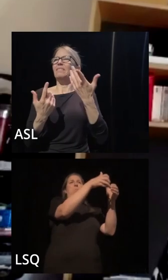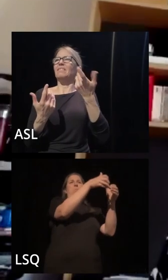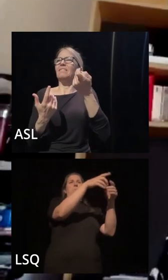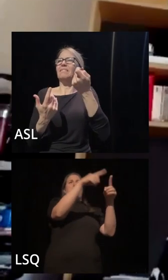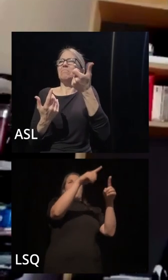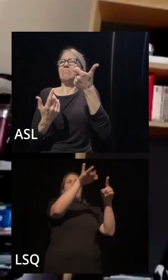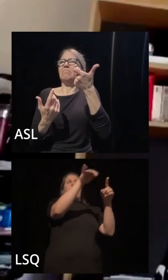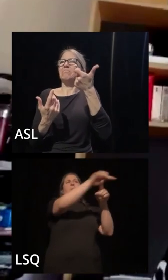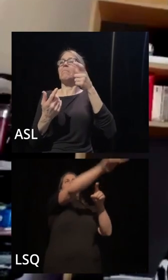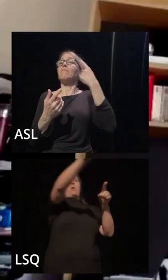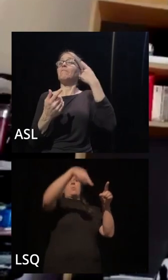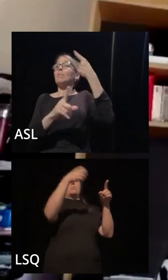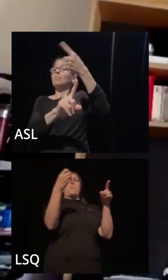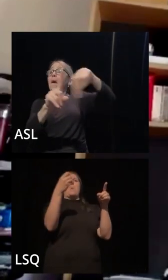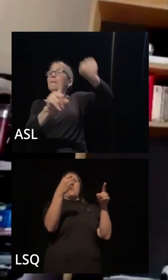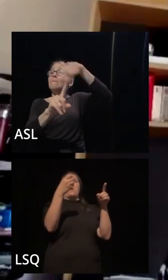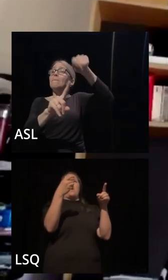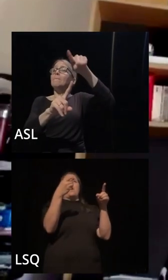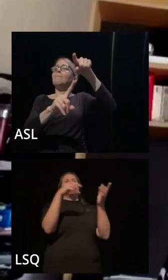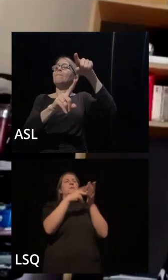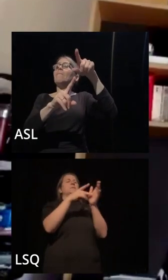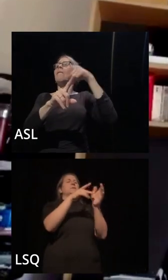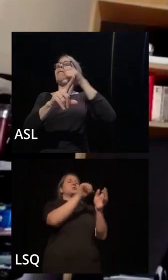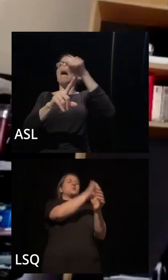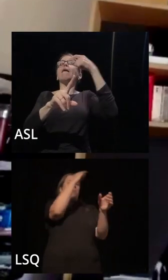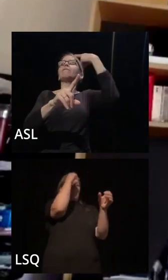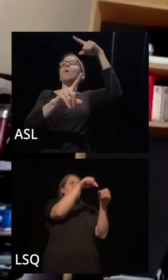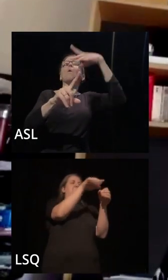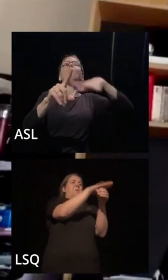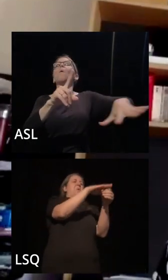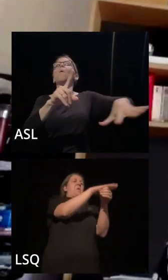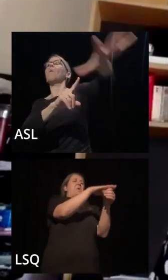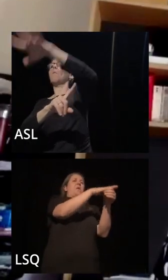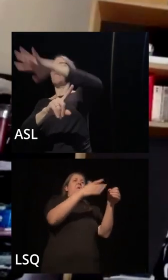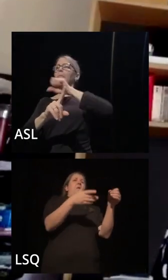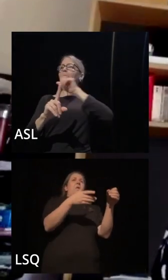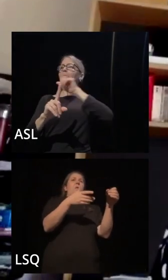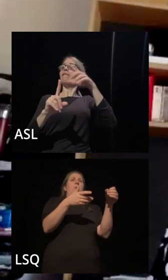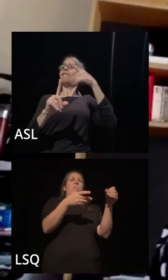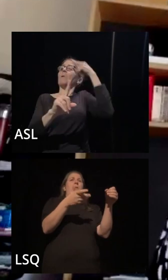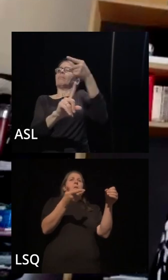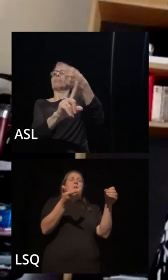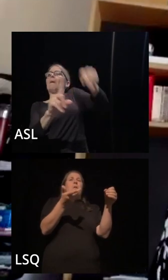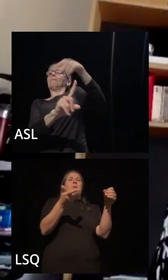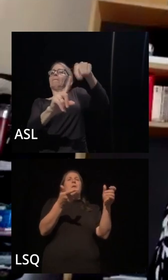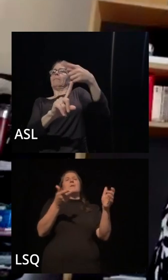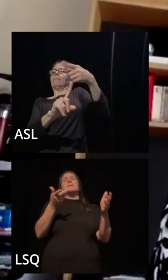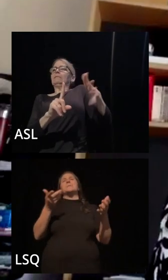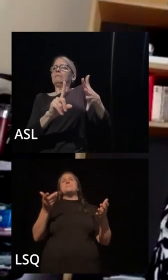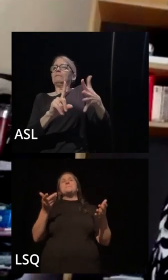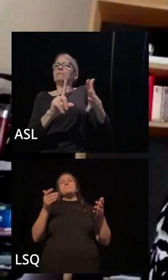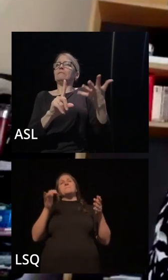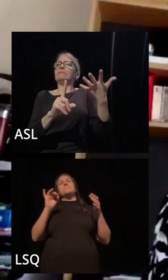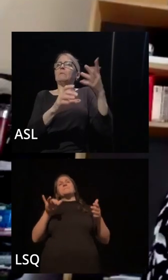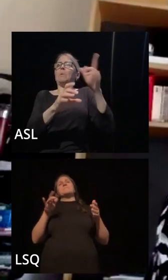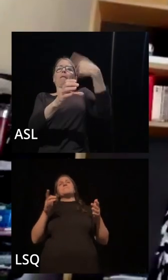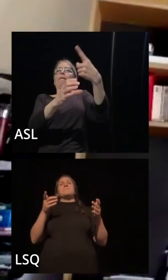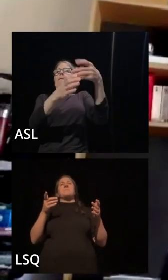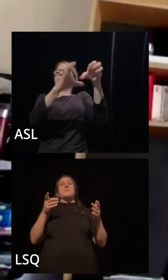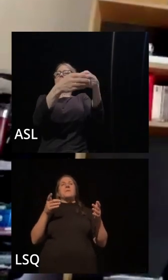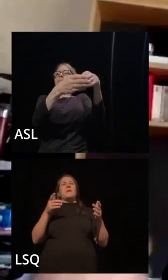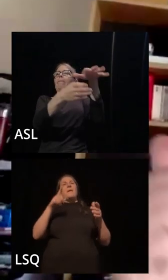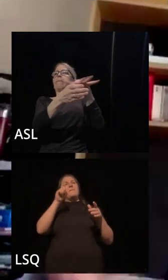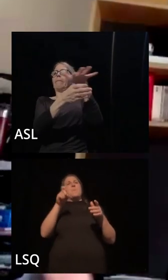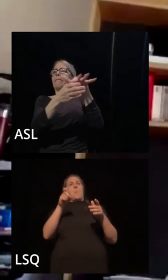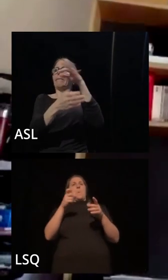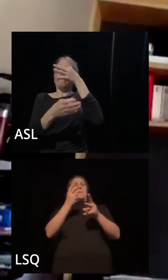petit groupe d'intérêt ou le plus grand nombre. Et donc, voilà, il y a deux endroits de vigilance. À mon avis,